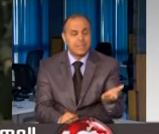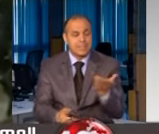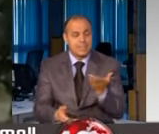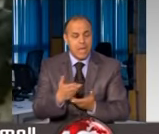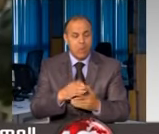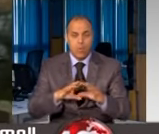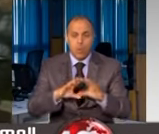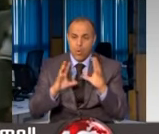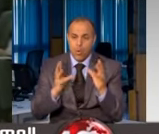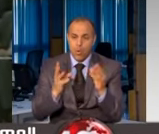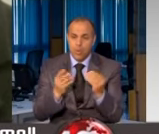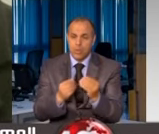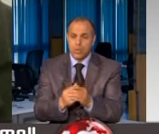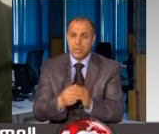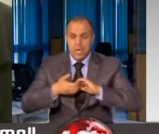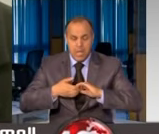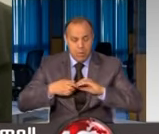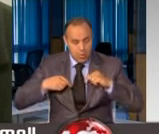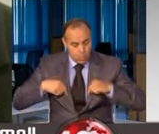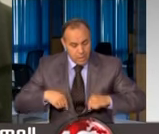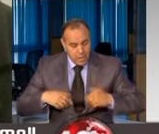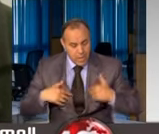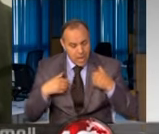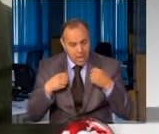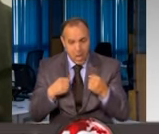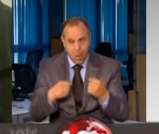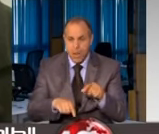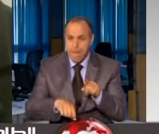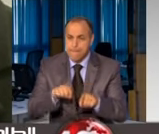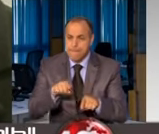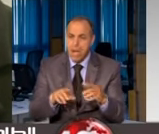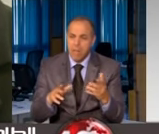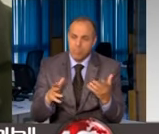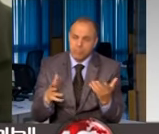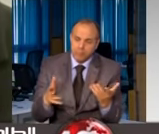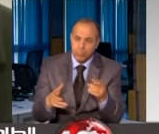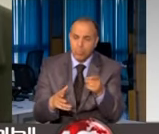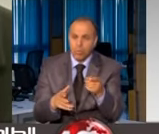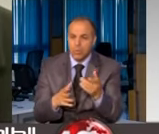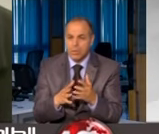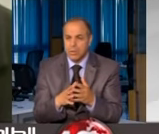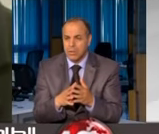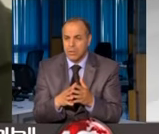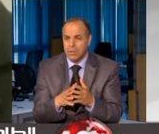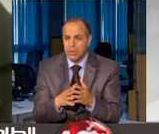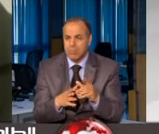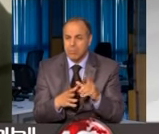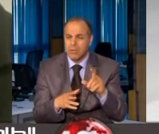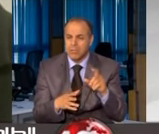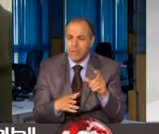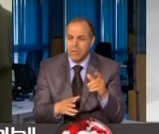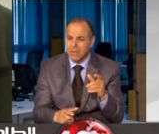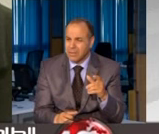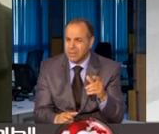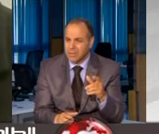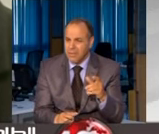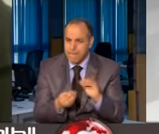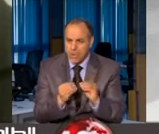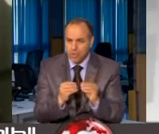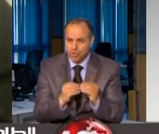وخاصة الاتحاد والوزارة حاولنا باش نجيبوا بعض العلاف اللي هي الفصة ونوزعوا بعض